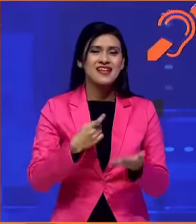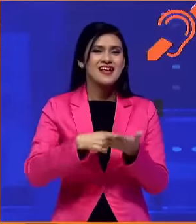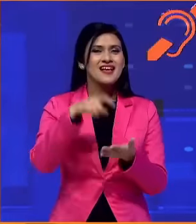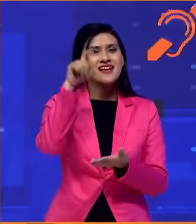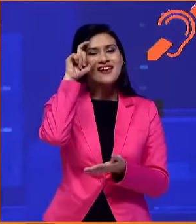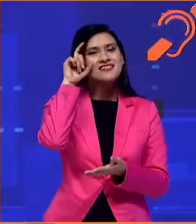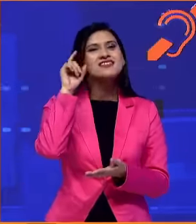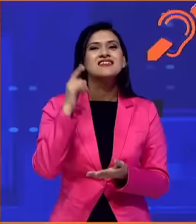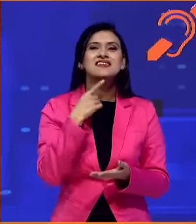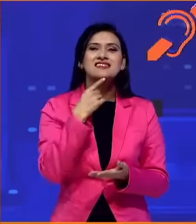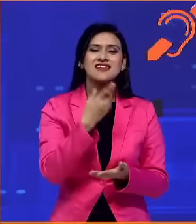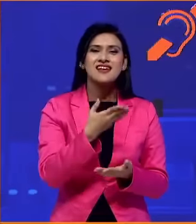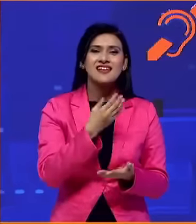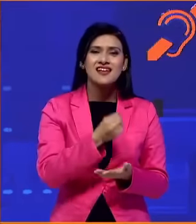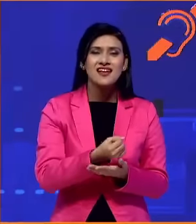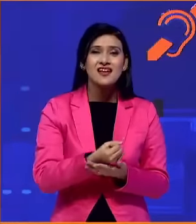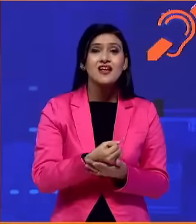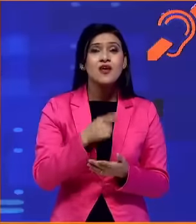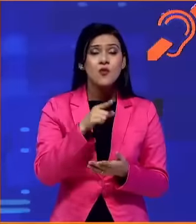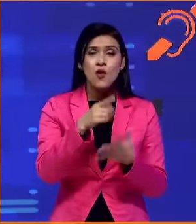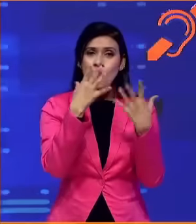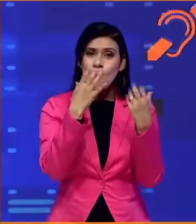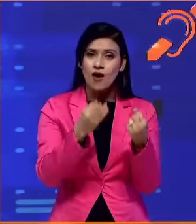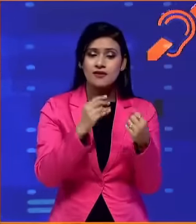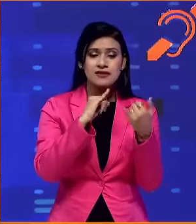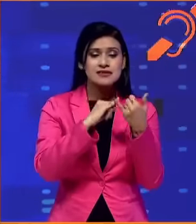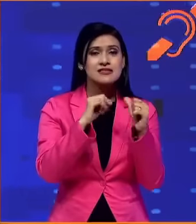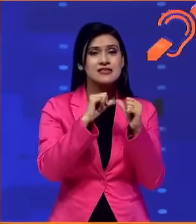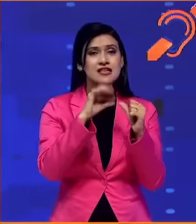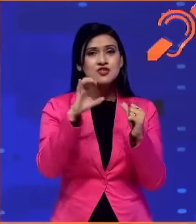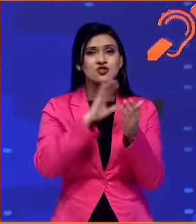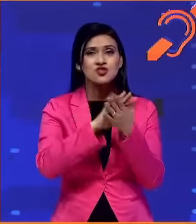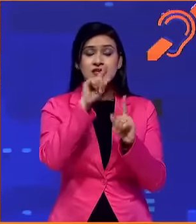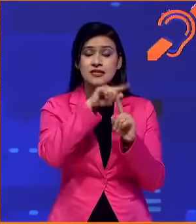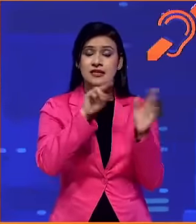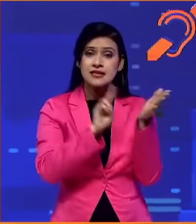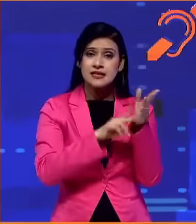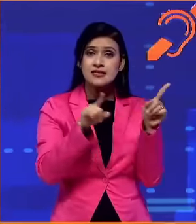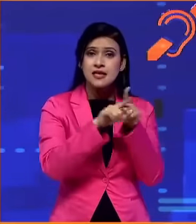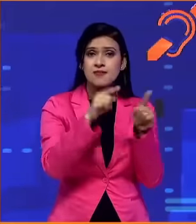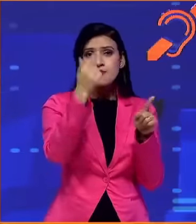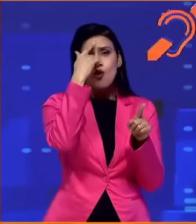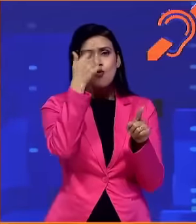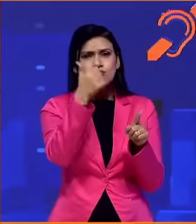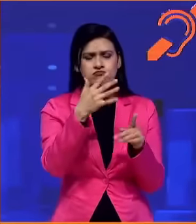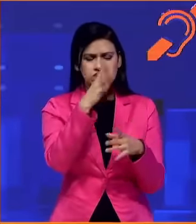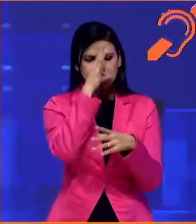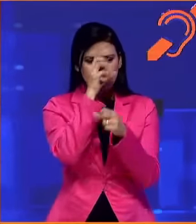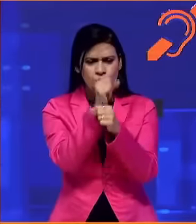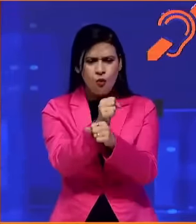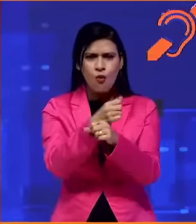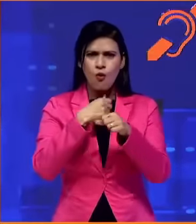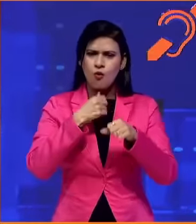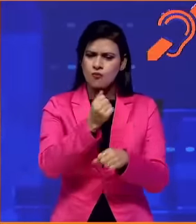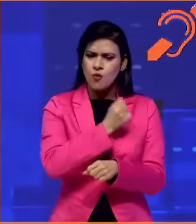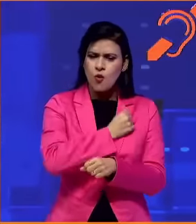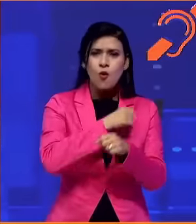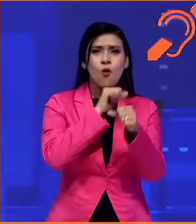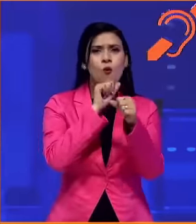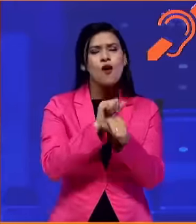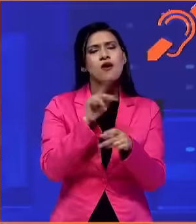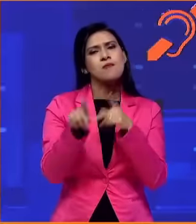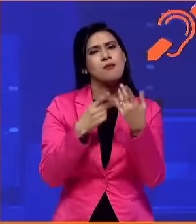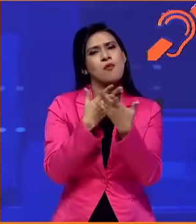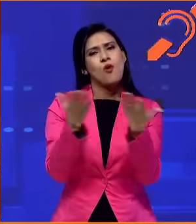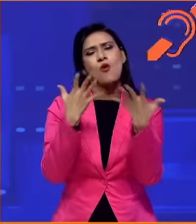मेरामानना ​​हैकिहमारेदेशकीराजनीतिको सचिनपायलटजैसेलोगोंकीबहुतजरूरतहै, जोउनकेजैसेहीसभ्य,बुद्धिमानऔर मेहनतीहों।मेरीयही